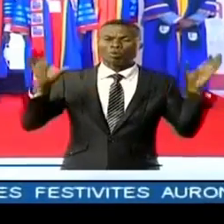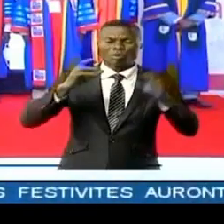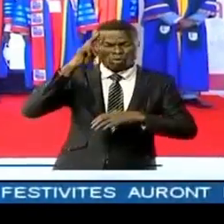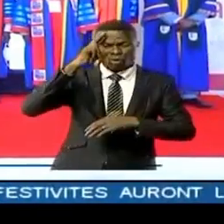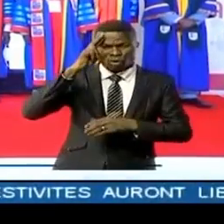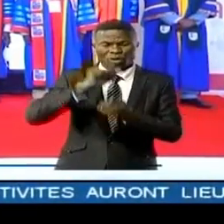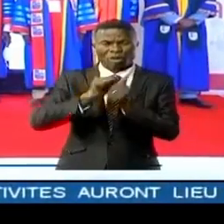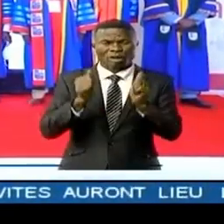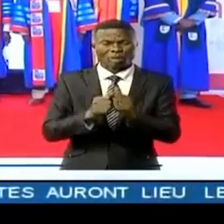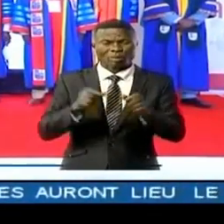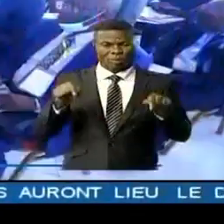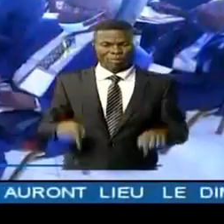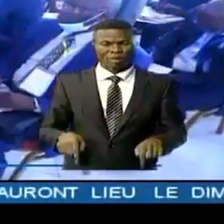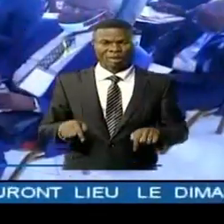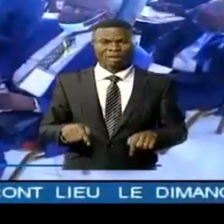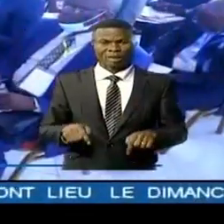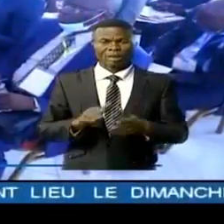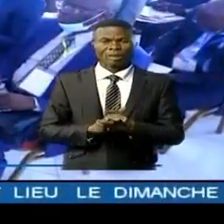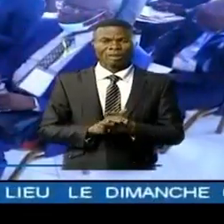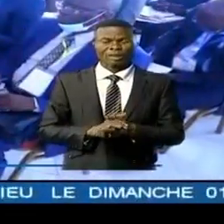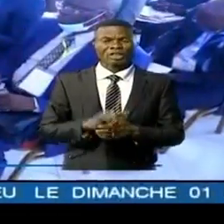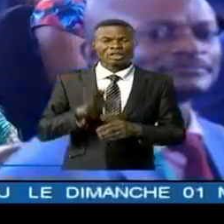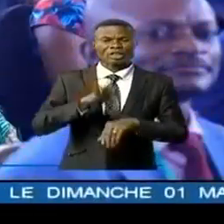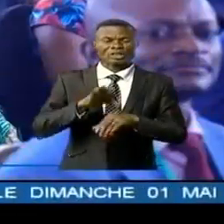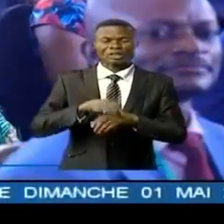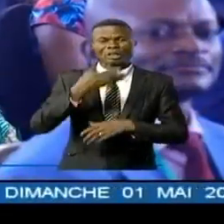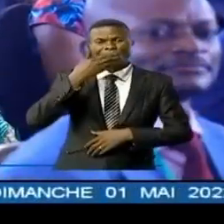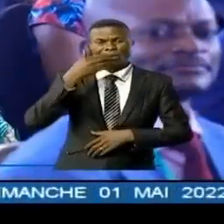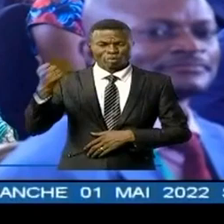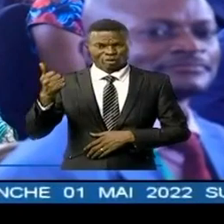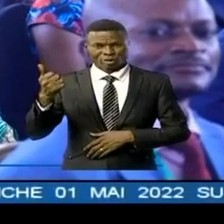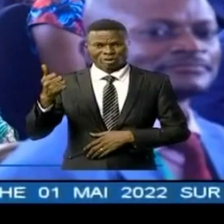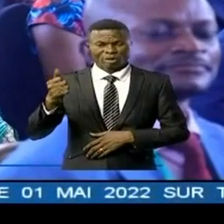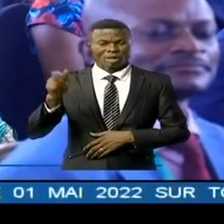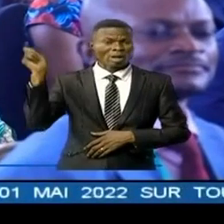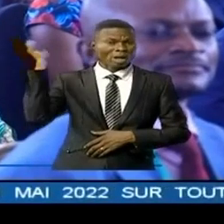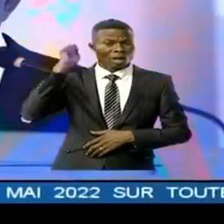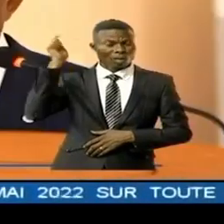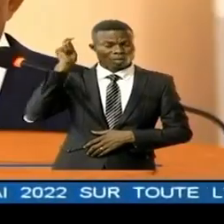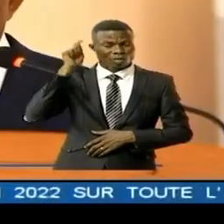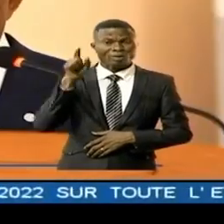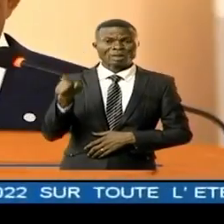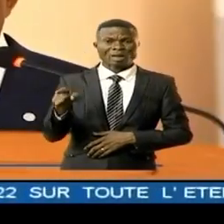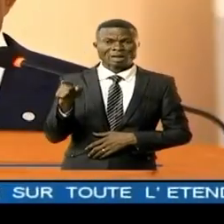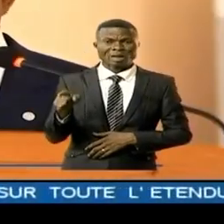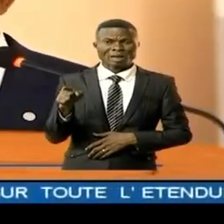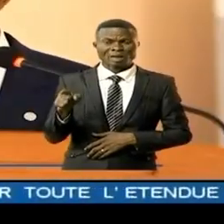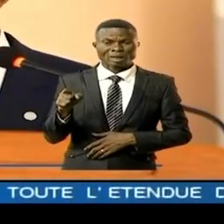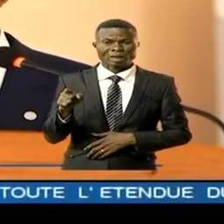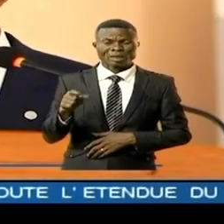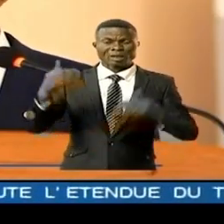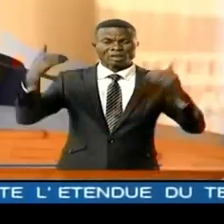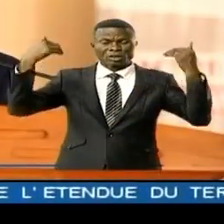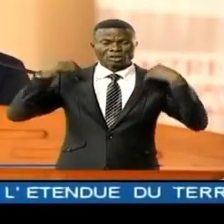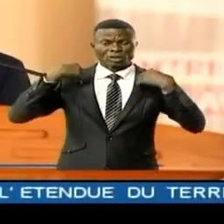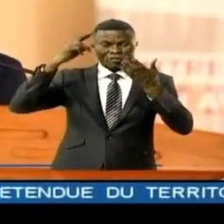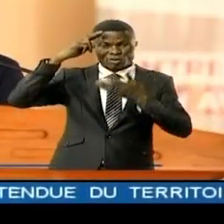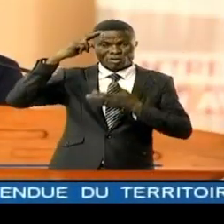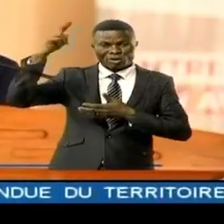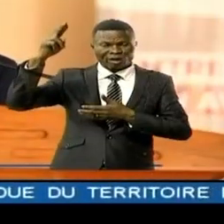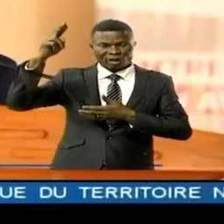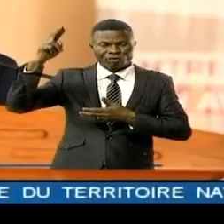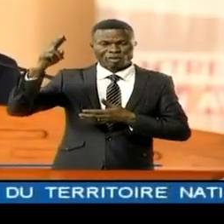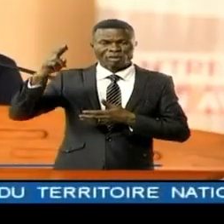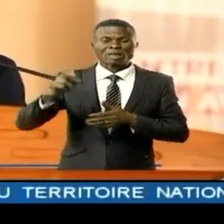question de leur belle coïncidence dixit le professeur gilbert qui chipe à fitou la recteur de l'uni nous ce colon